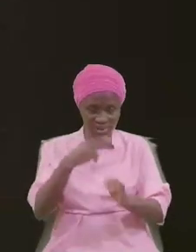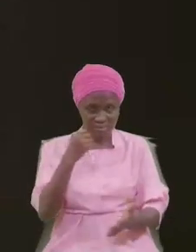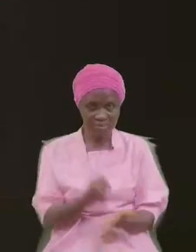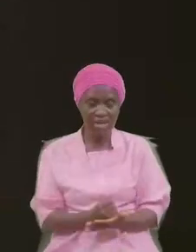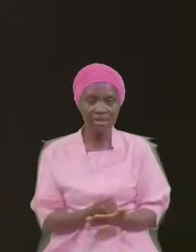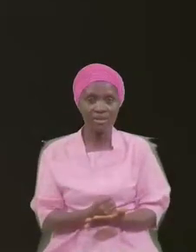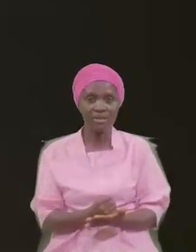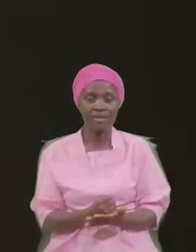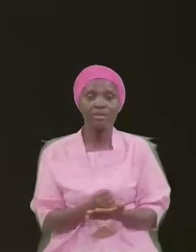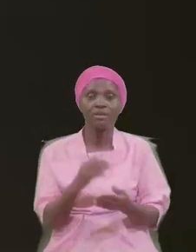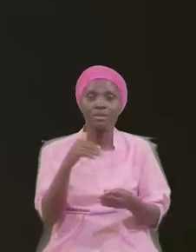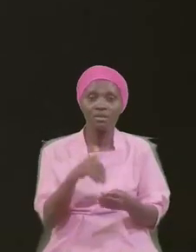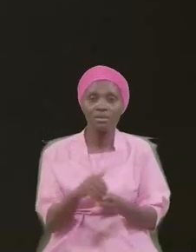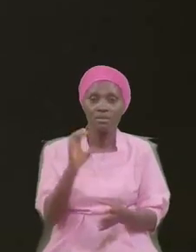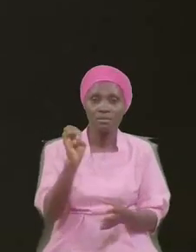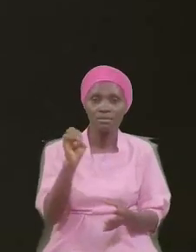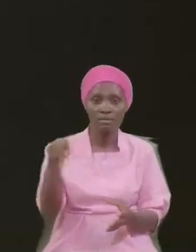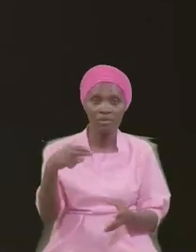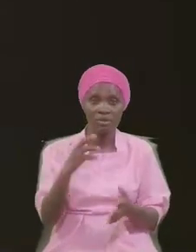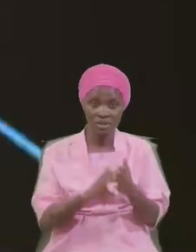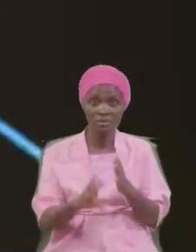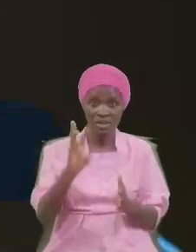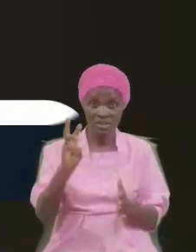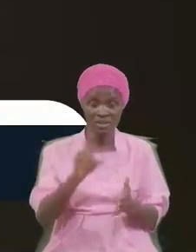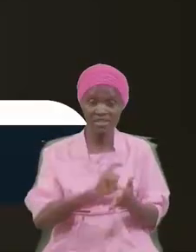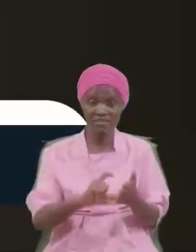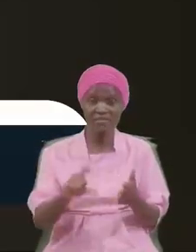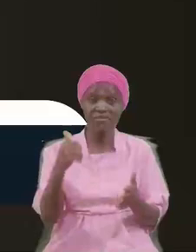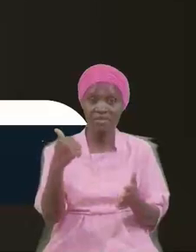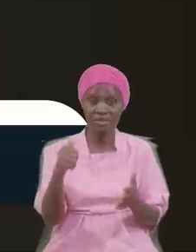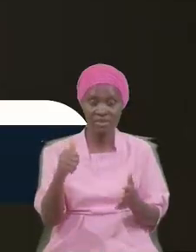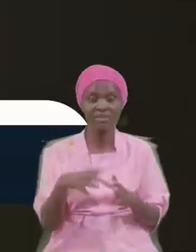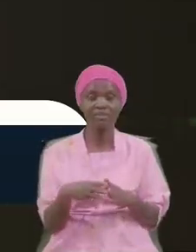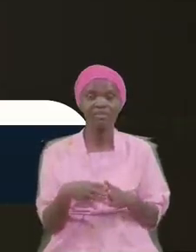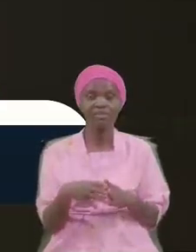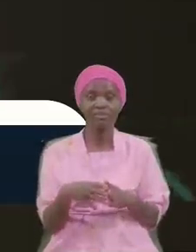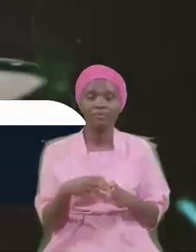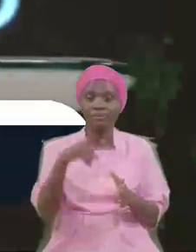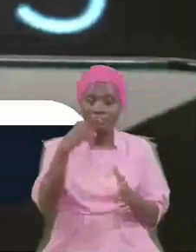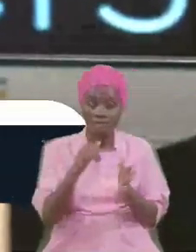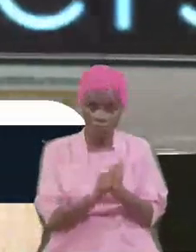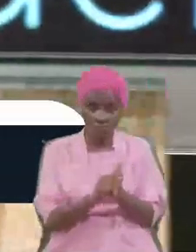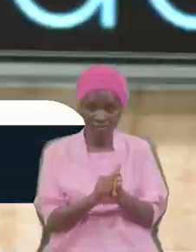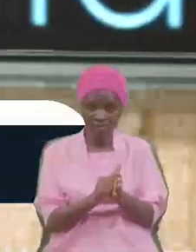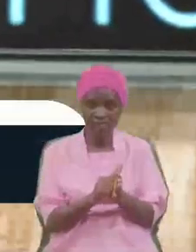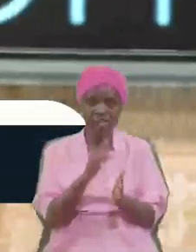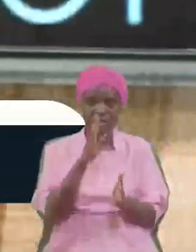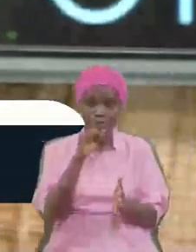au chapitre 6, verset 10. Éphésiens 6,